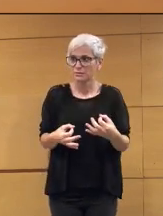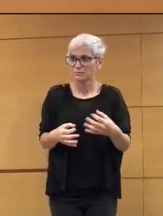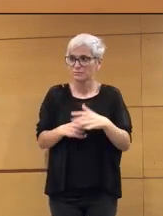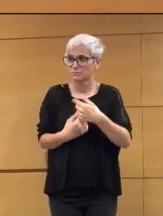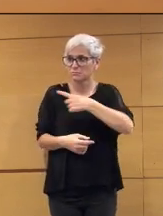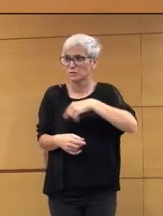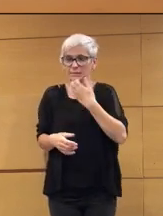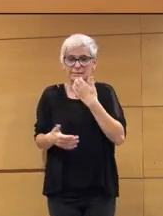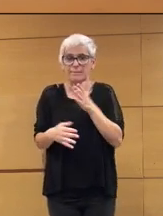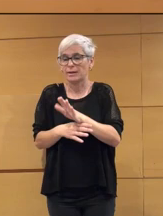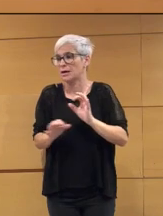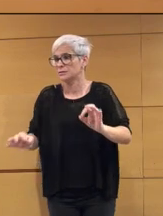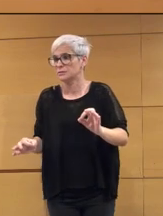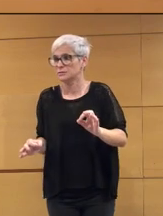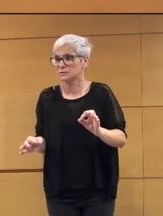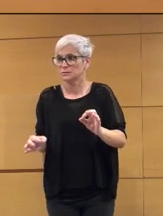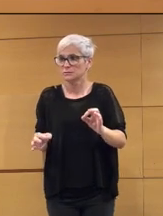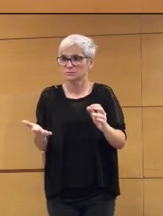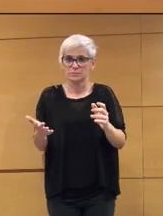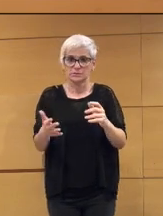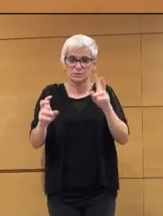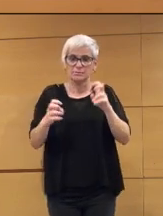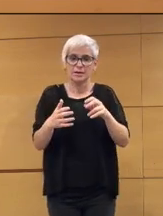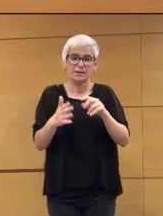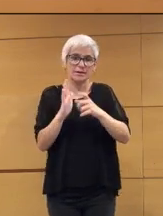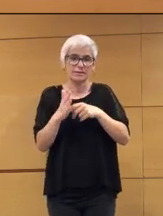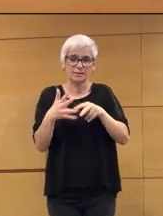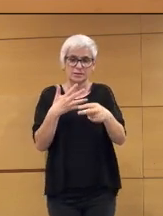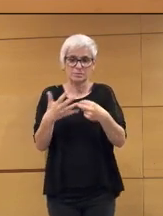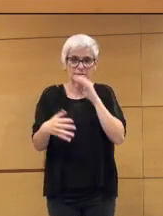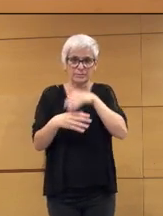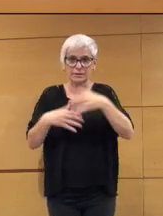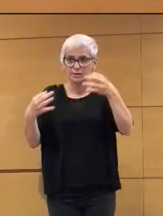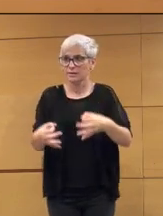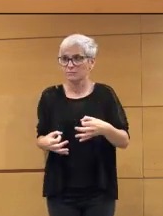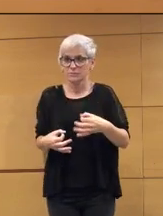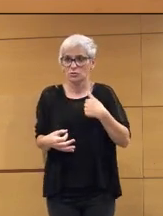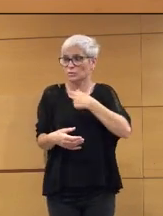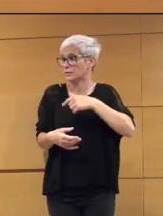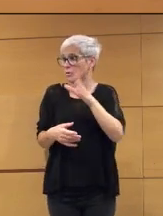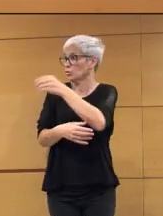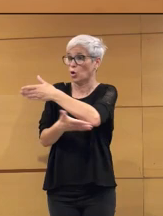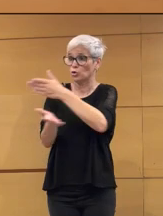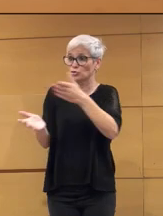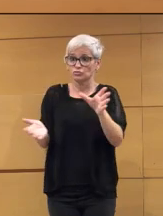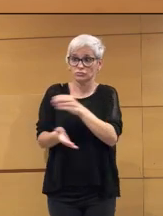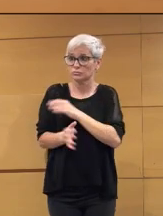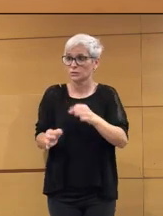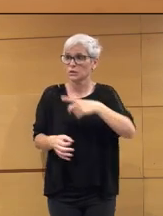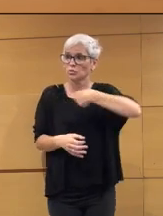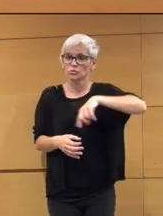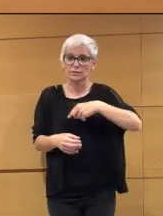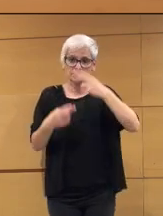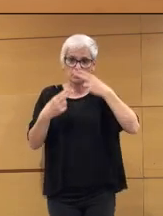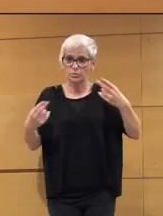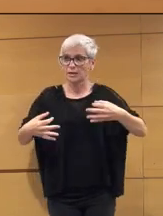per posar-vos un exemple, hem de complir la llei de transparència. Nosaltres, jo i tots, la meva entitat i tots, nosaltres hem de fer